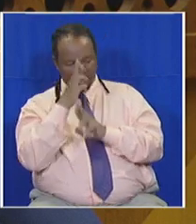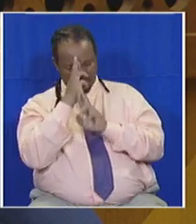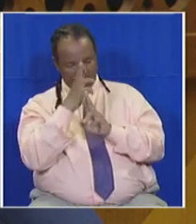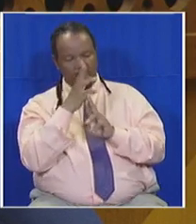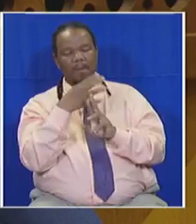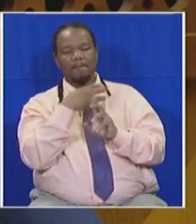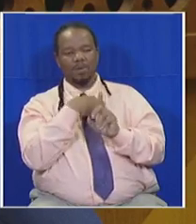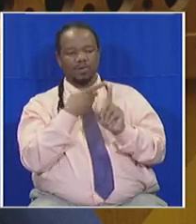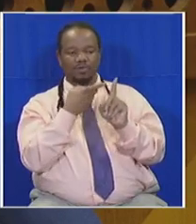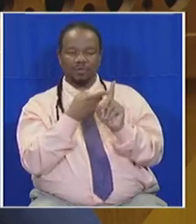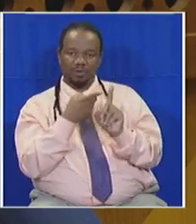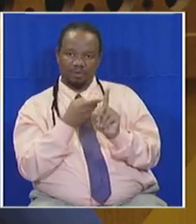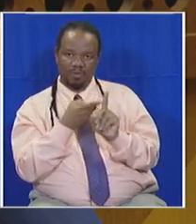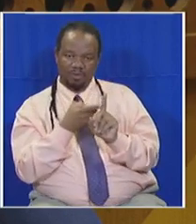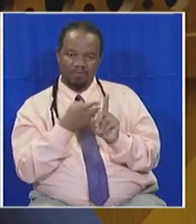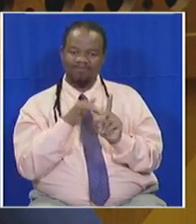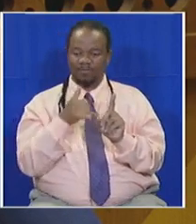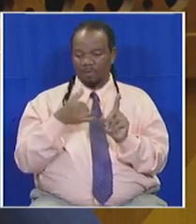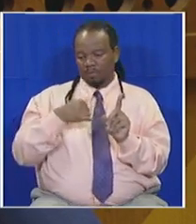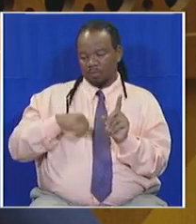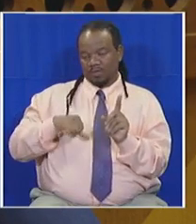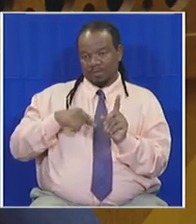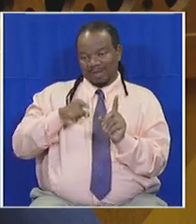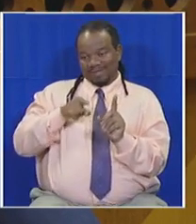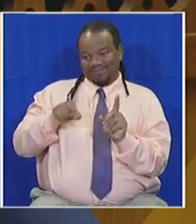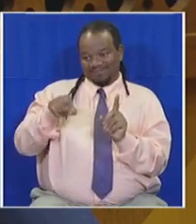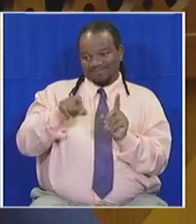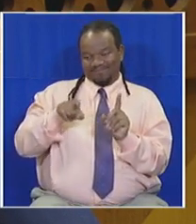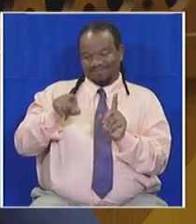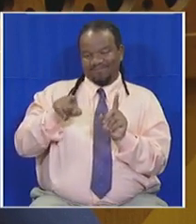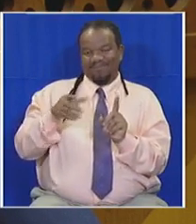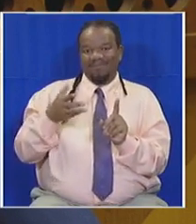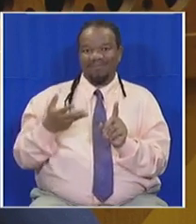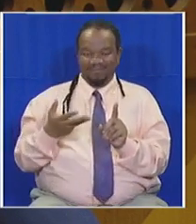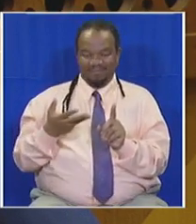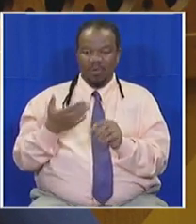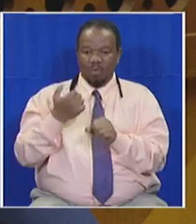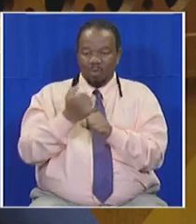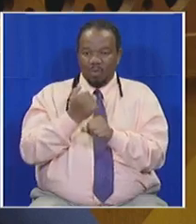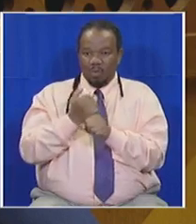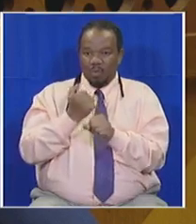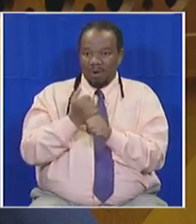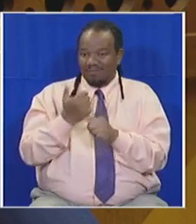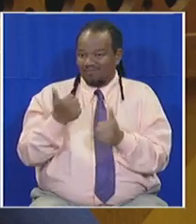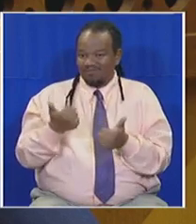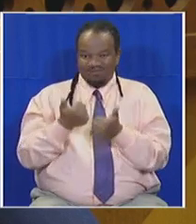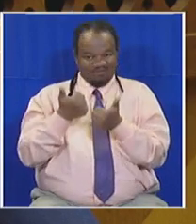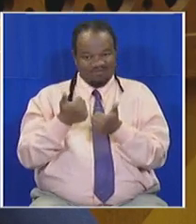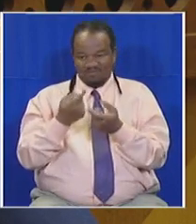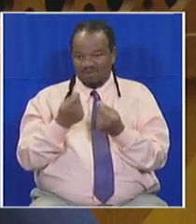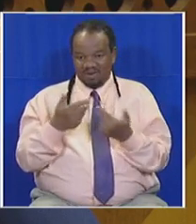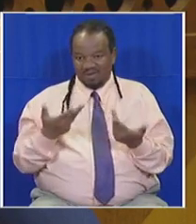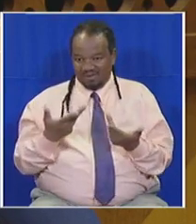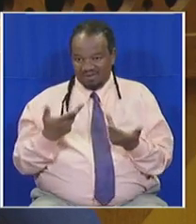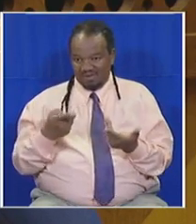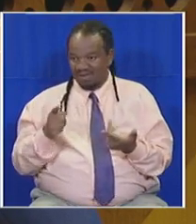'n munisipaliteit finansieel sy werk moet kan doen as mense nie betaal vir die dienste nie? Maar u